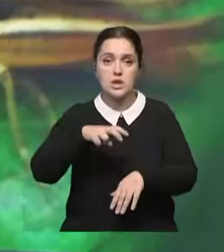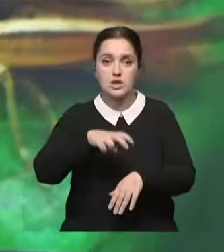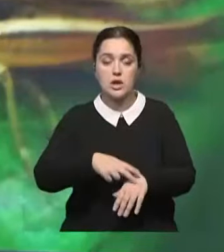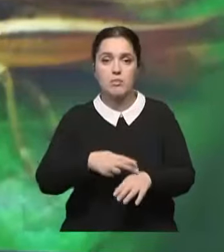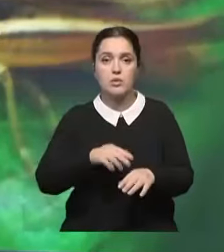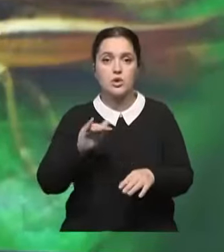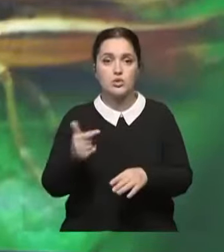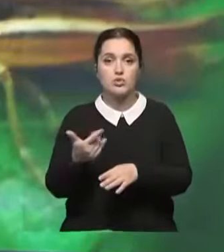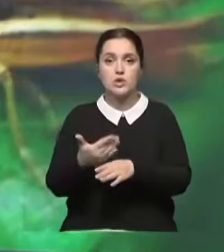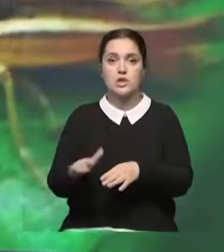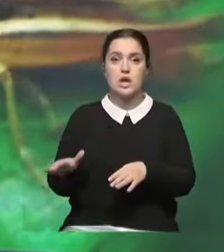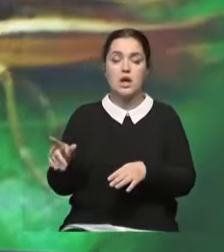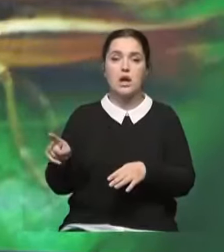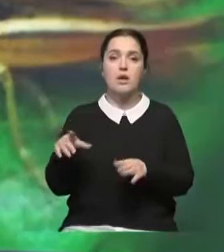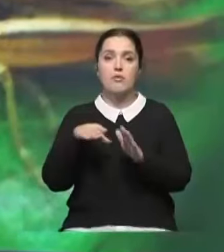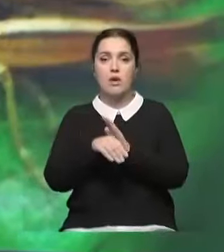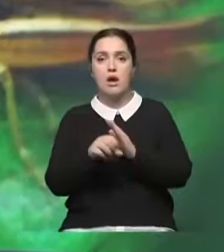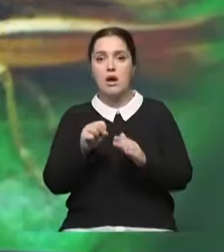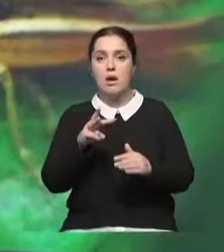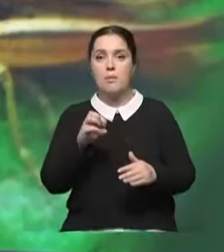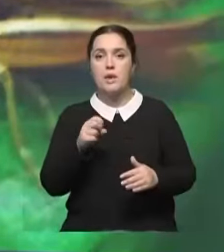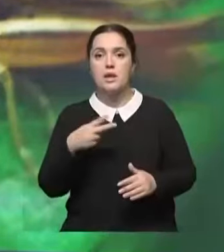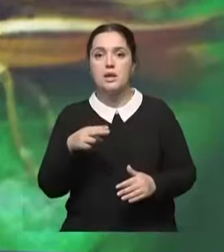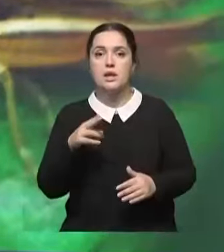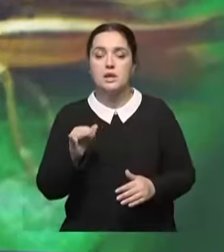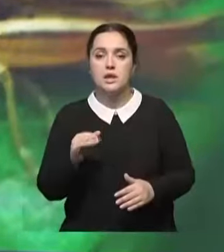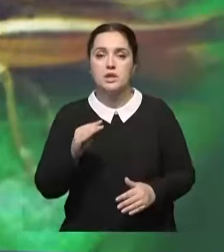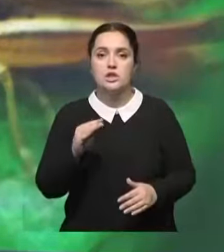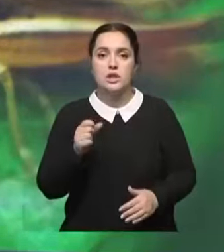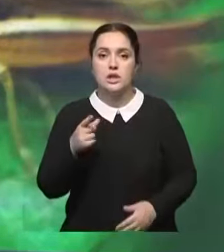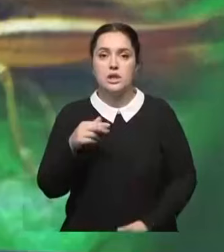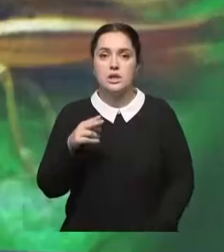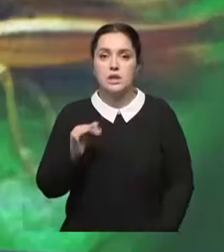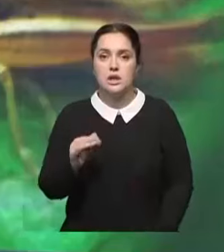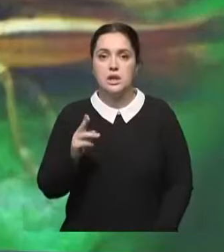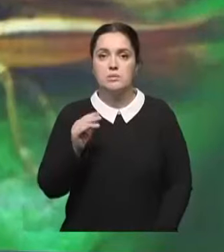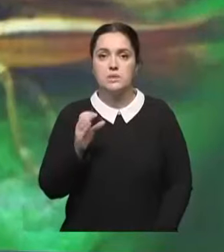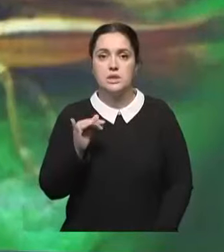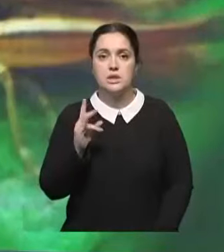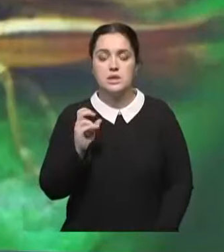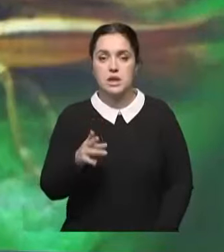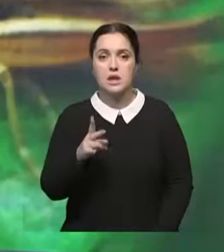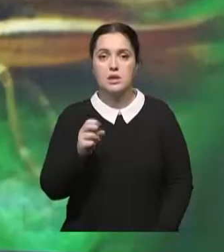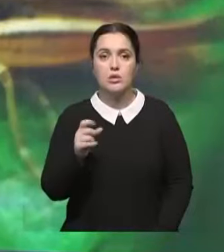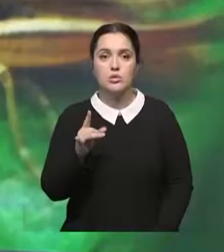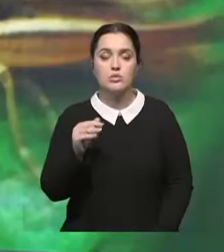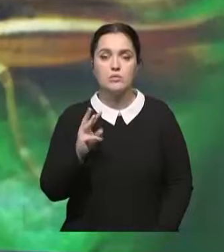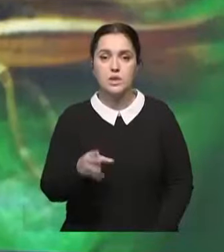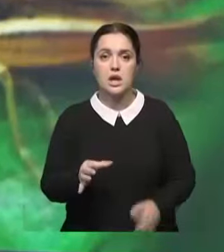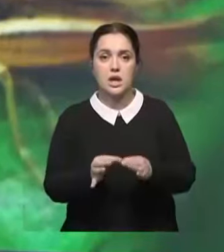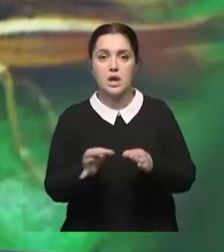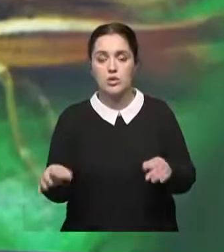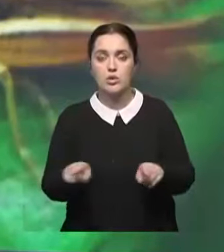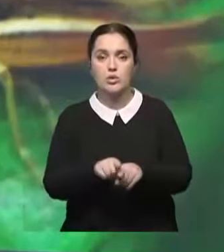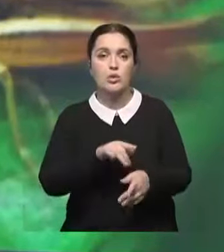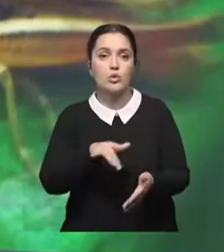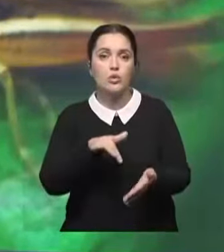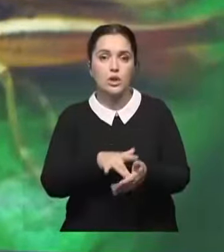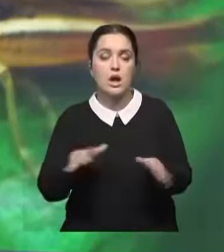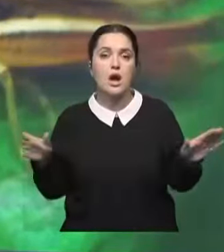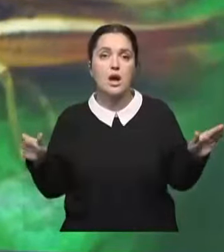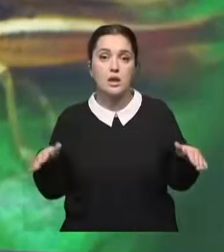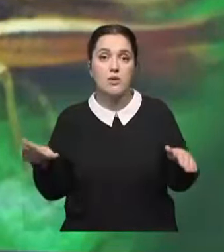саранча угрожает южной части региона, куда входят Амангельдинский, Джангельдинский, Камыстинский и Наурузумский районы, а также город Аркалык.